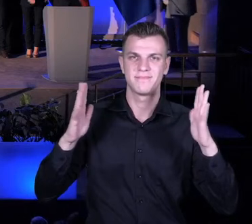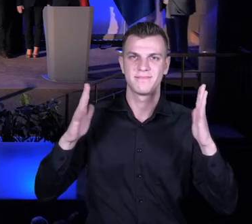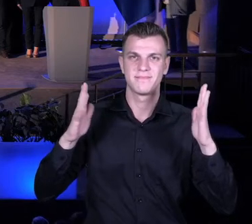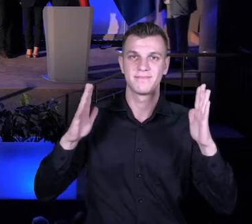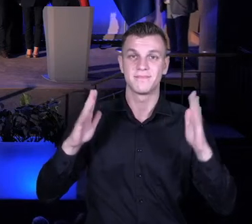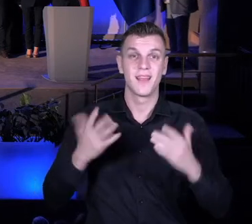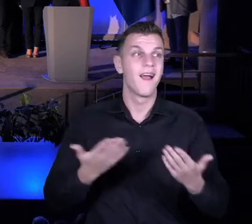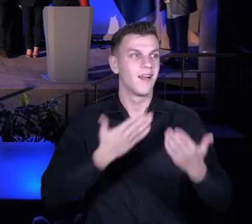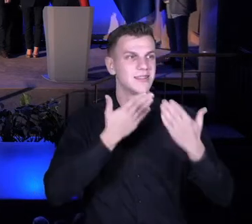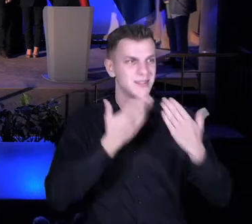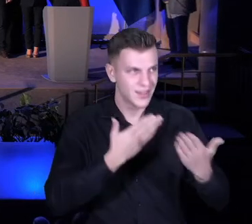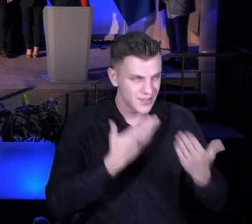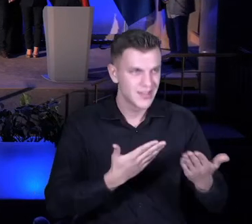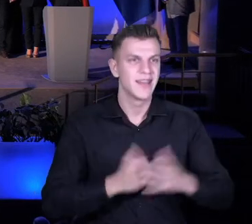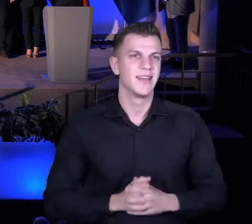Dziękuję uprzejmie.